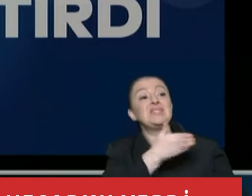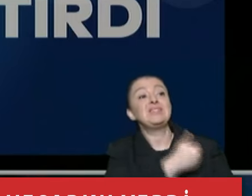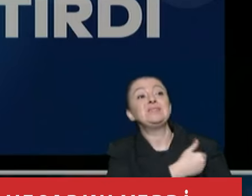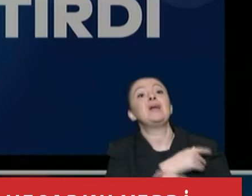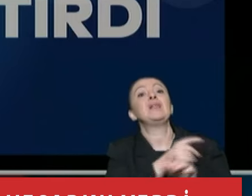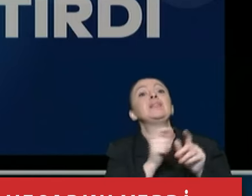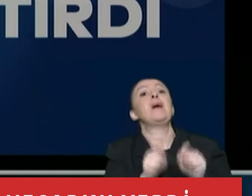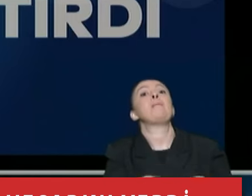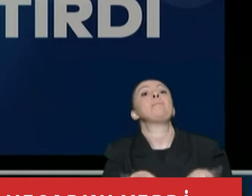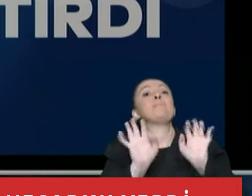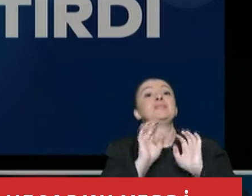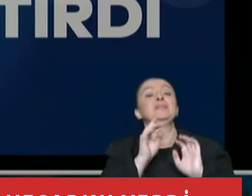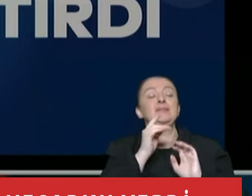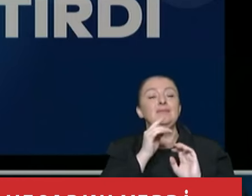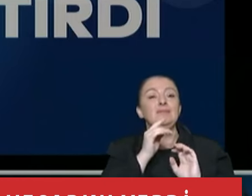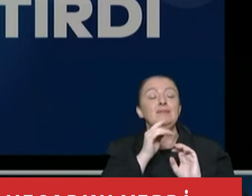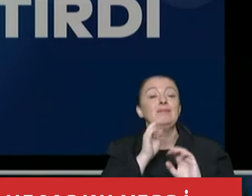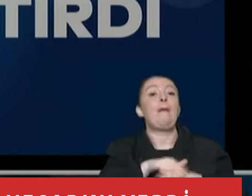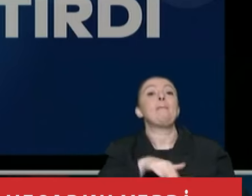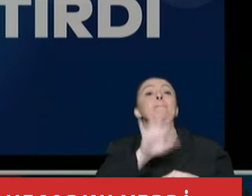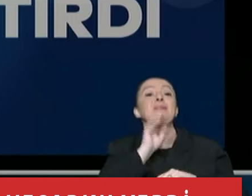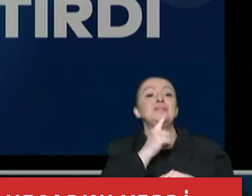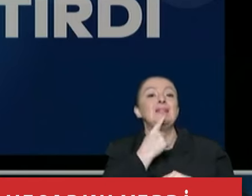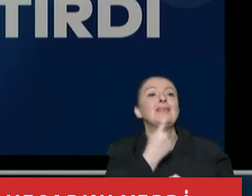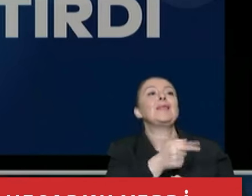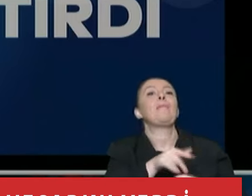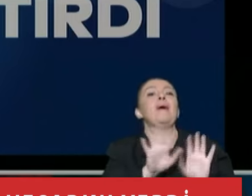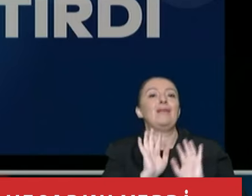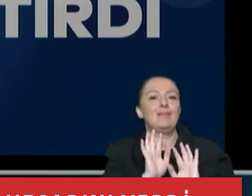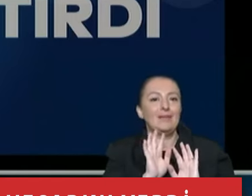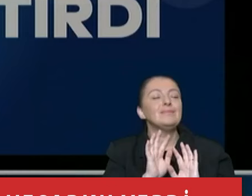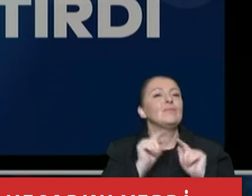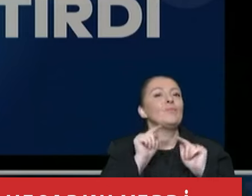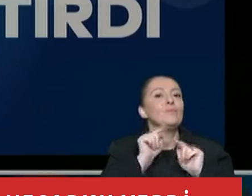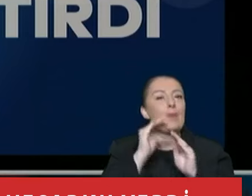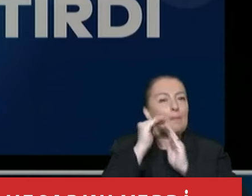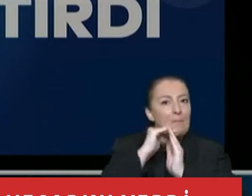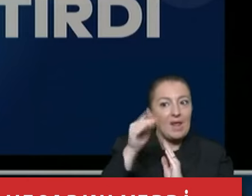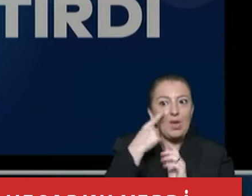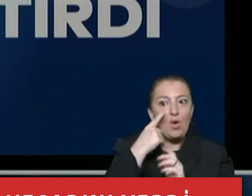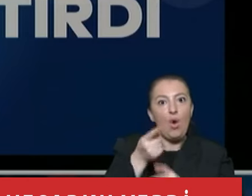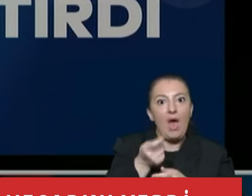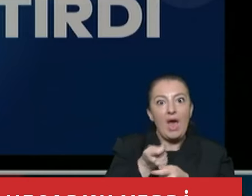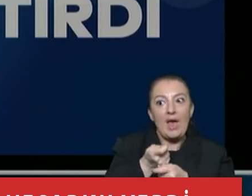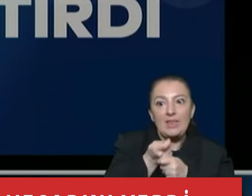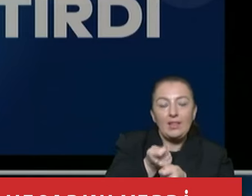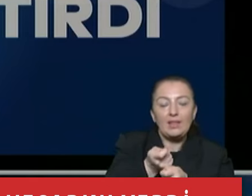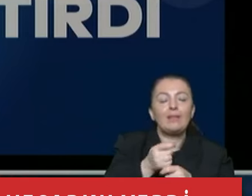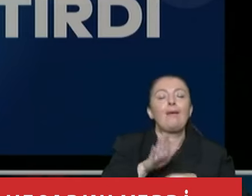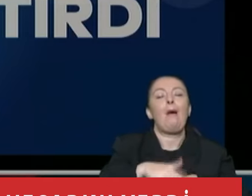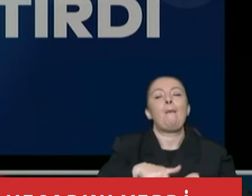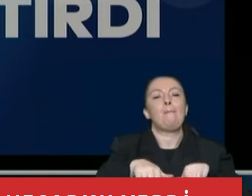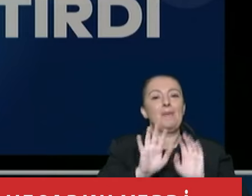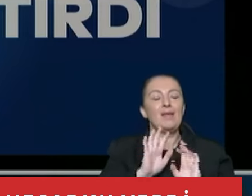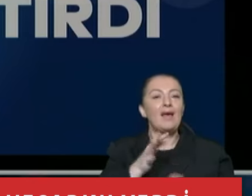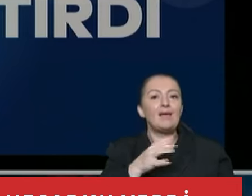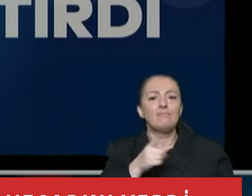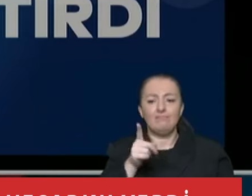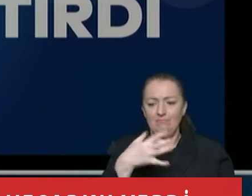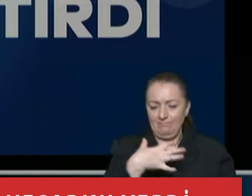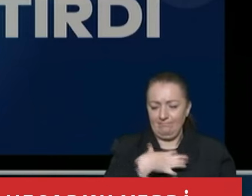alamazsanız demeyenler Bu anlamda milleti tehdit etmeyenlerin kendisinden kabul